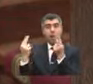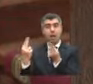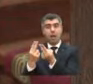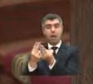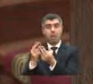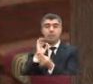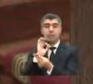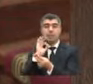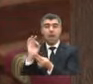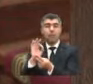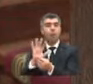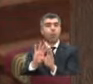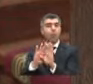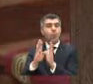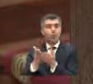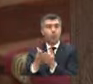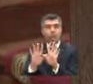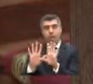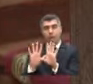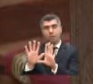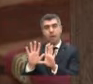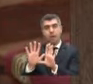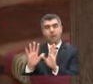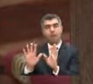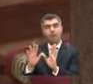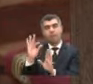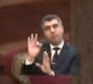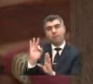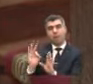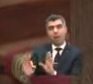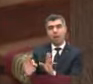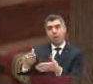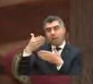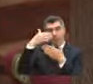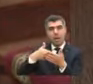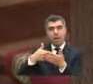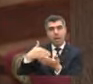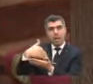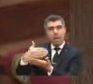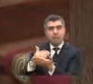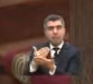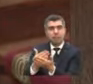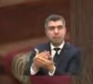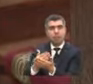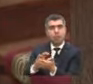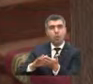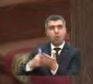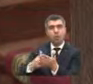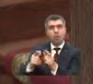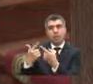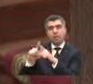هي كتعطي لي كوطا، والمغرب عنده 10% ديال هاد لي كوطا. وبلي كنتفقوا على لي كونتيتي كنقسموها على الناس، كنقسموها على هادوك